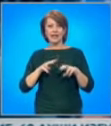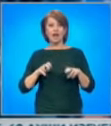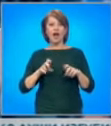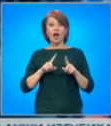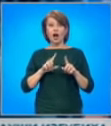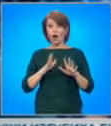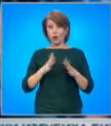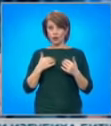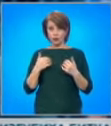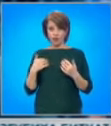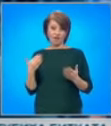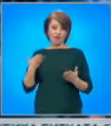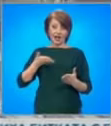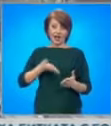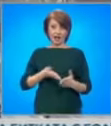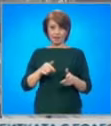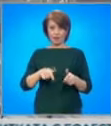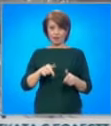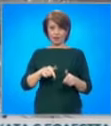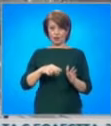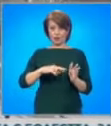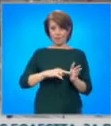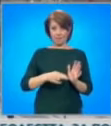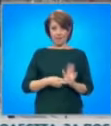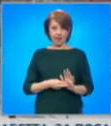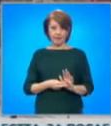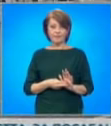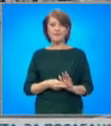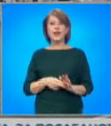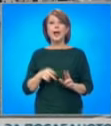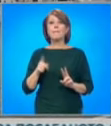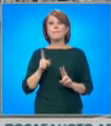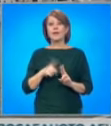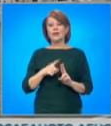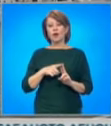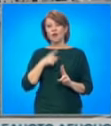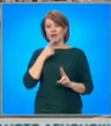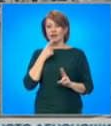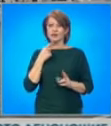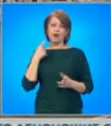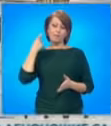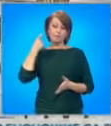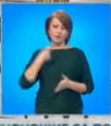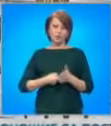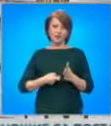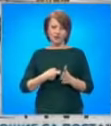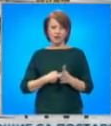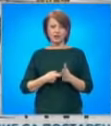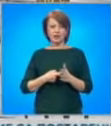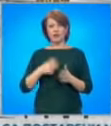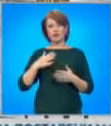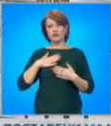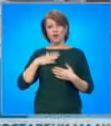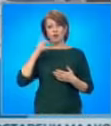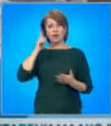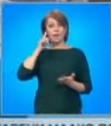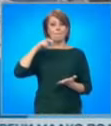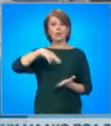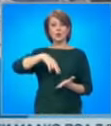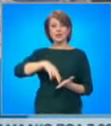пакет, срещу господин Гешев има вече доста сигнали. Кирил Петков заяви, че е препотвърдил българската позиция за Република Северна